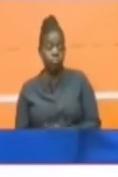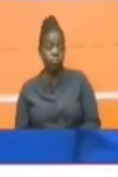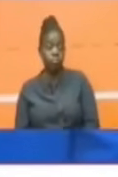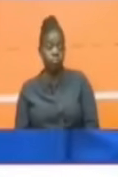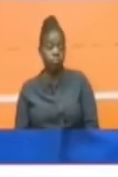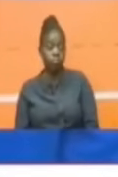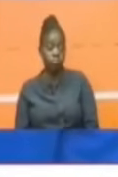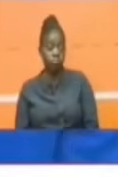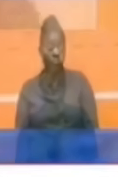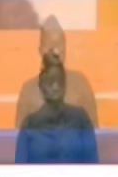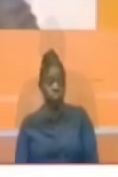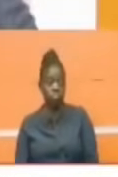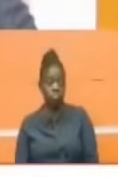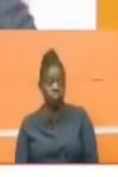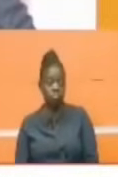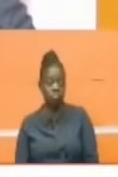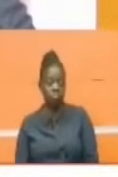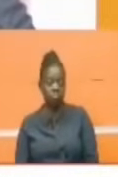enu kurabu kede TV